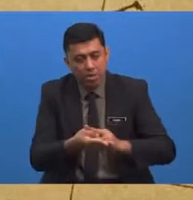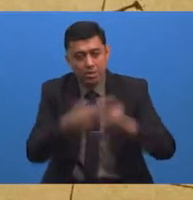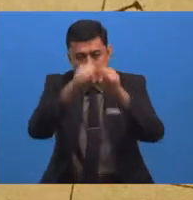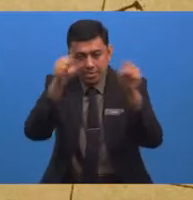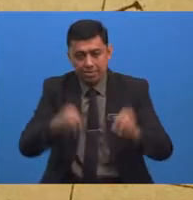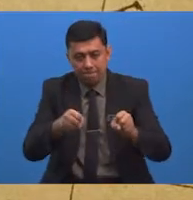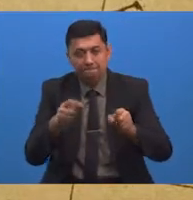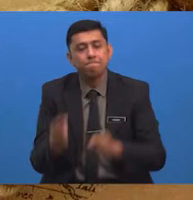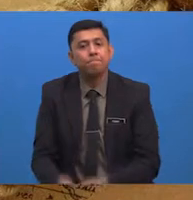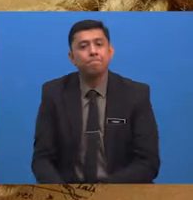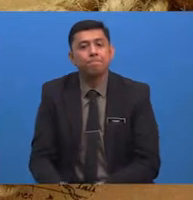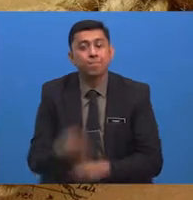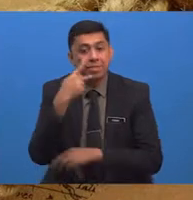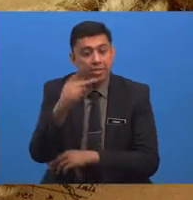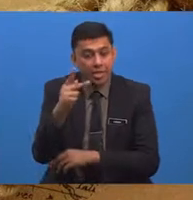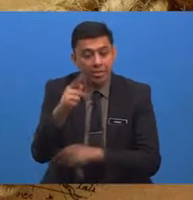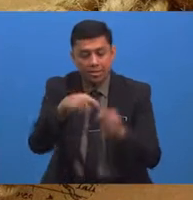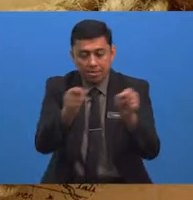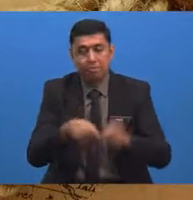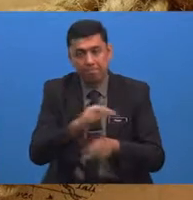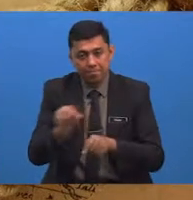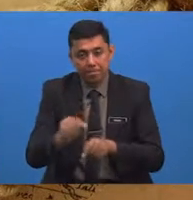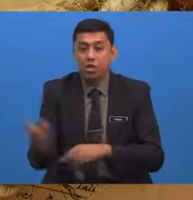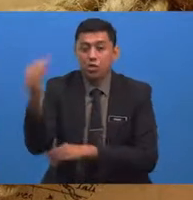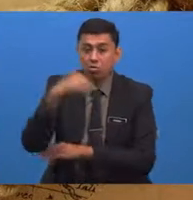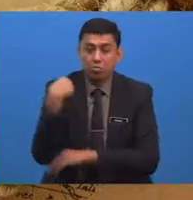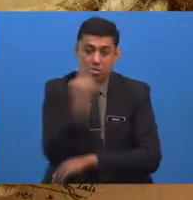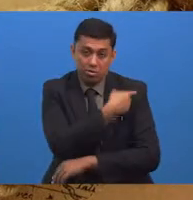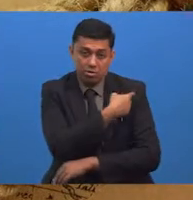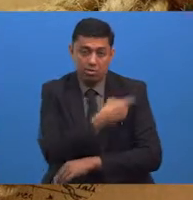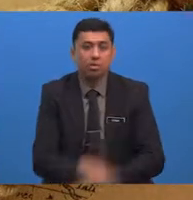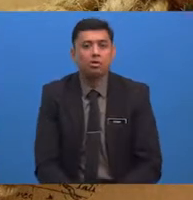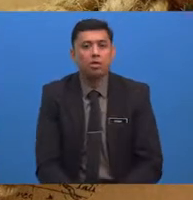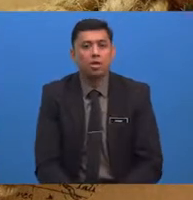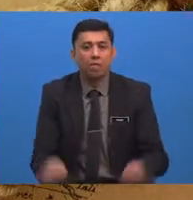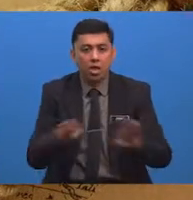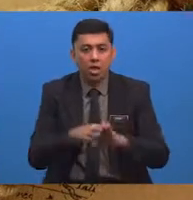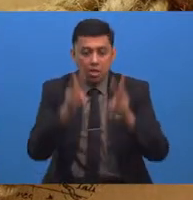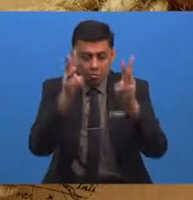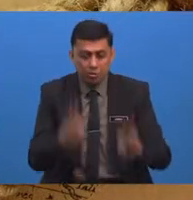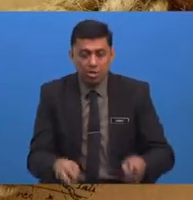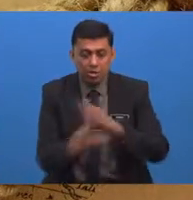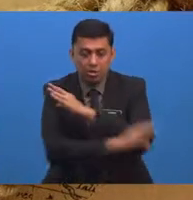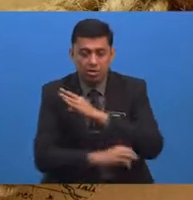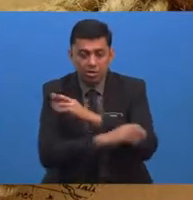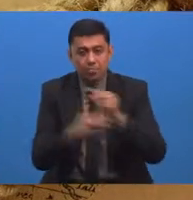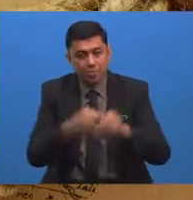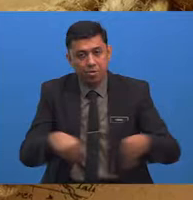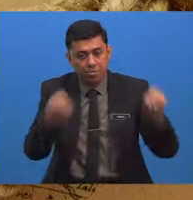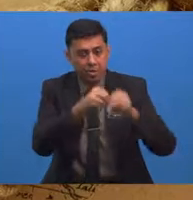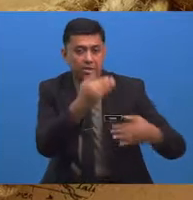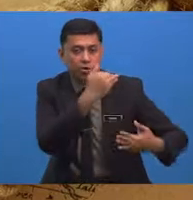pemerintahan tempatan. Oleh yang demikian, jom kita sebagai warga negara kita amalkan